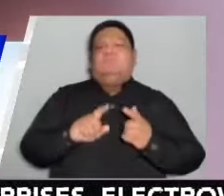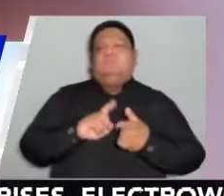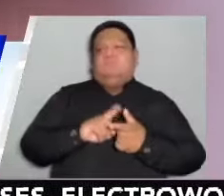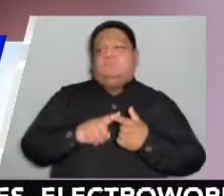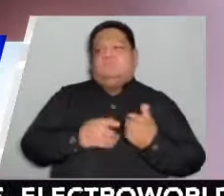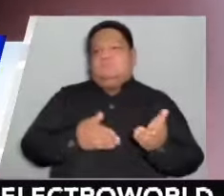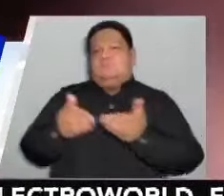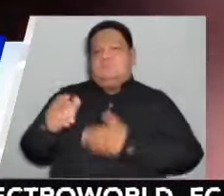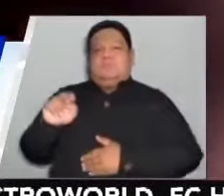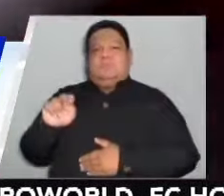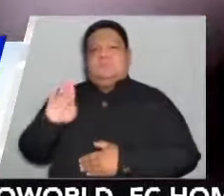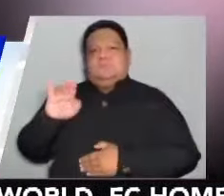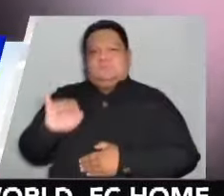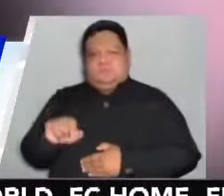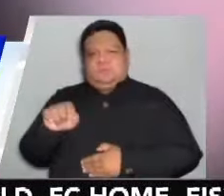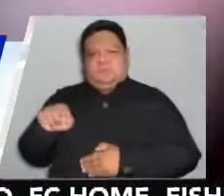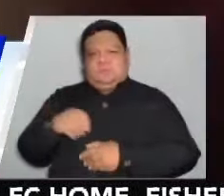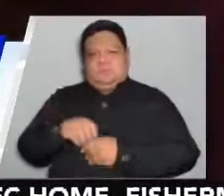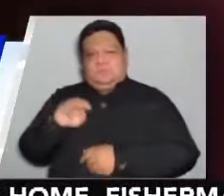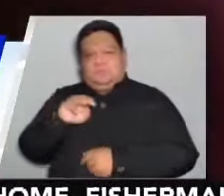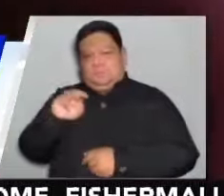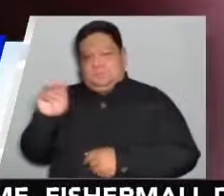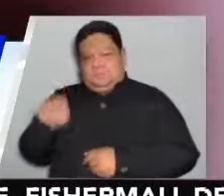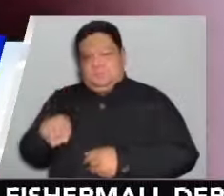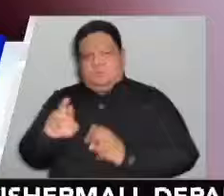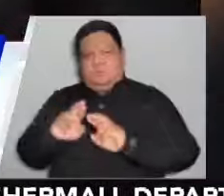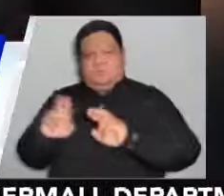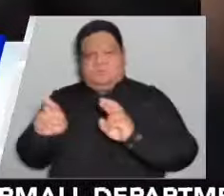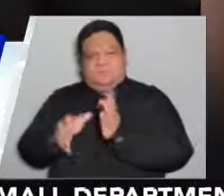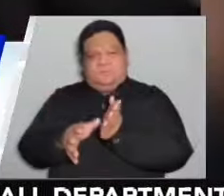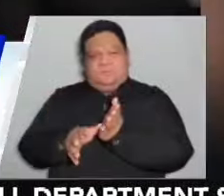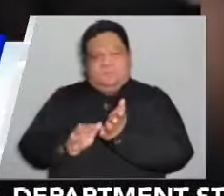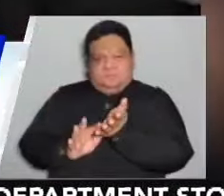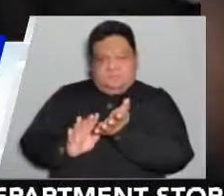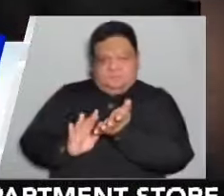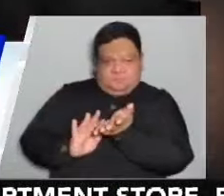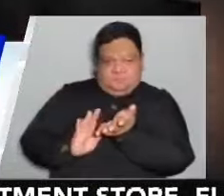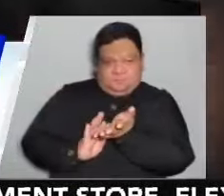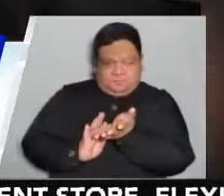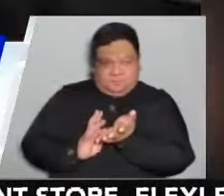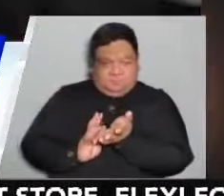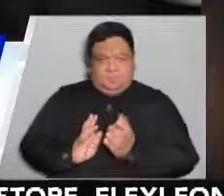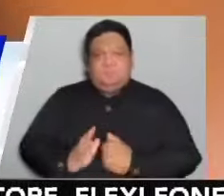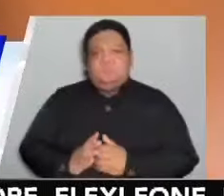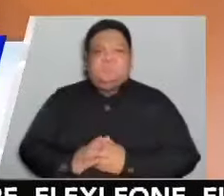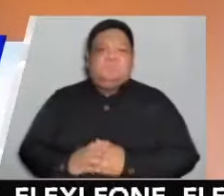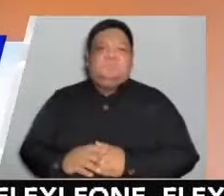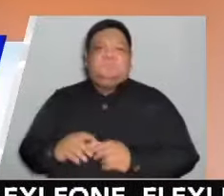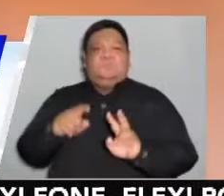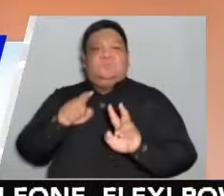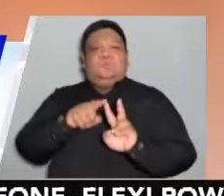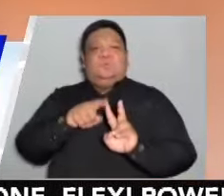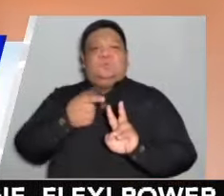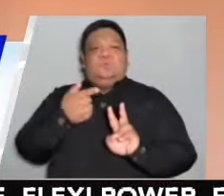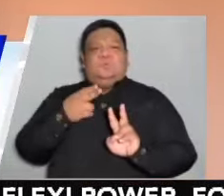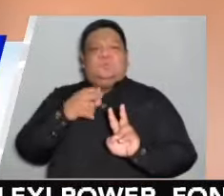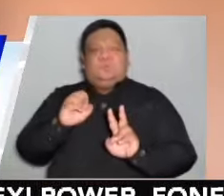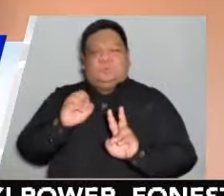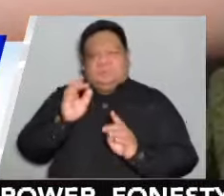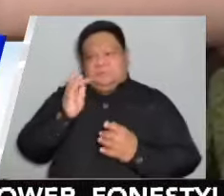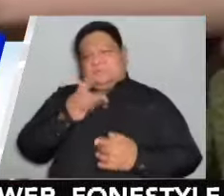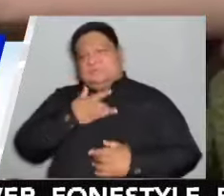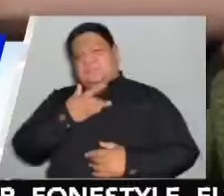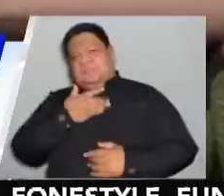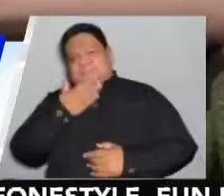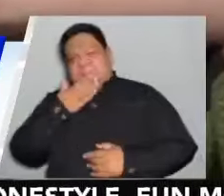inquest proceedings. Pina-check up din ang dalawa matapos sumama ang pakiramdam ni Guo. Dumating din doon ang abogado ni Ong na si Attorney Ferdinand